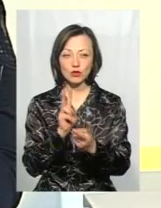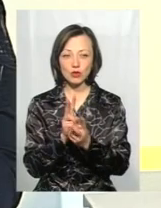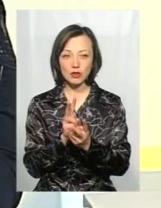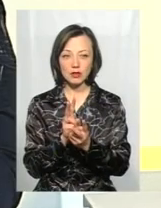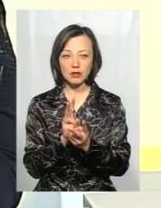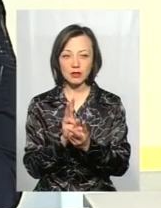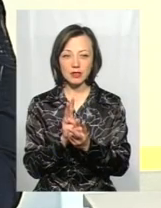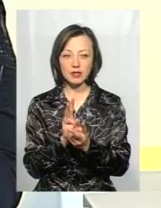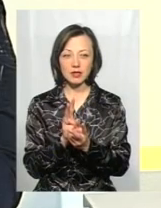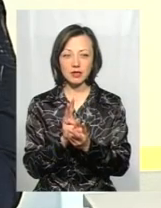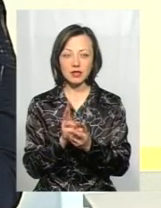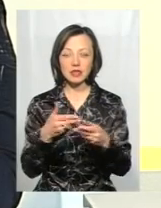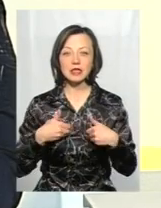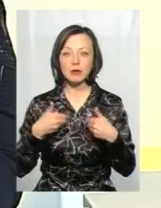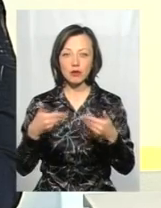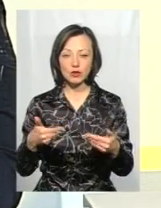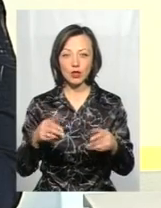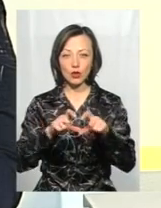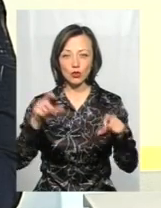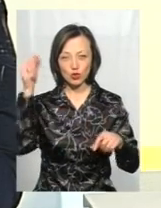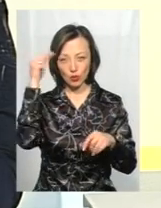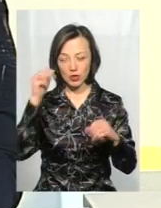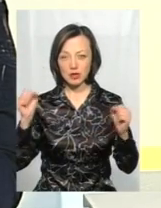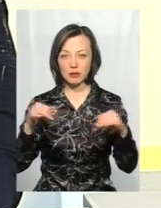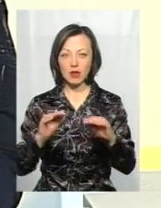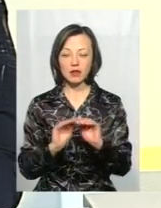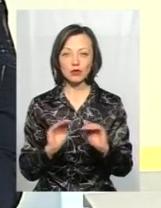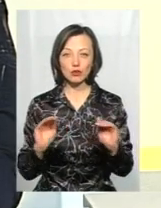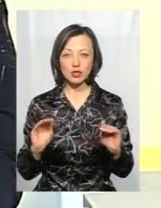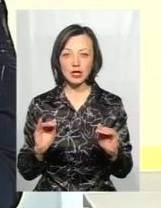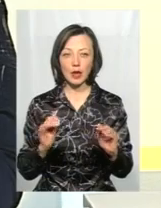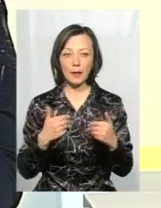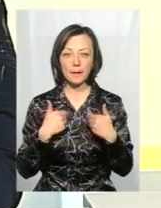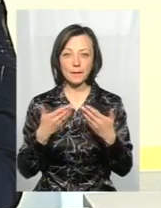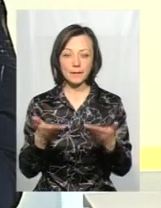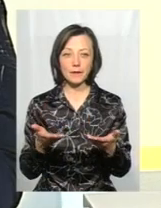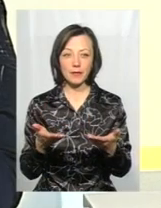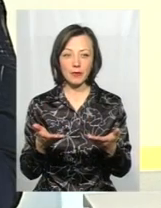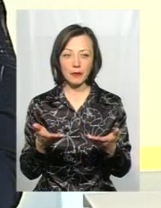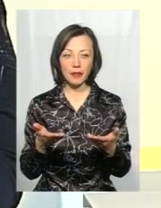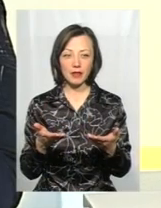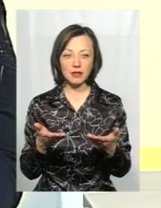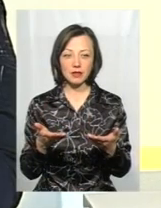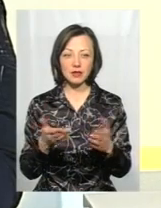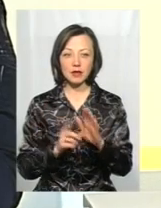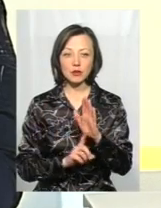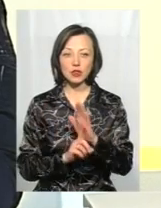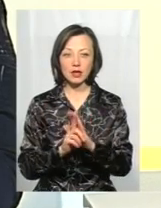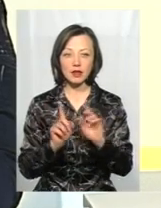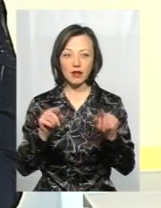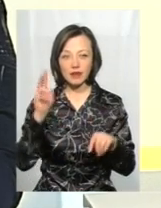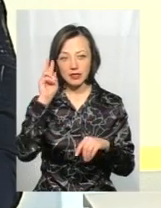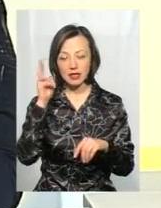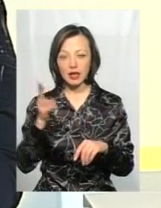просто запросили до школи, де зібралися учні. І ми, скажімо, на початку навіть не